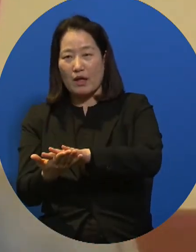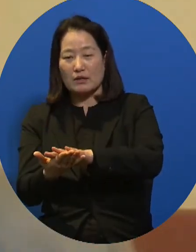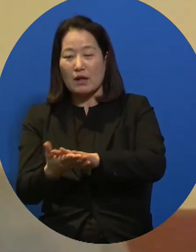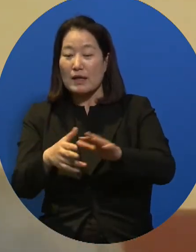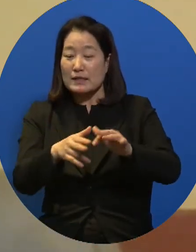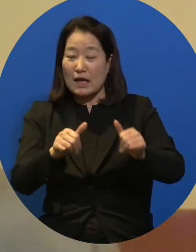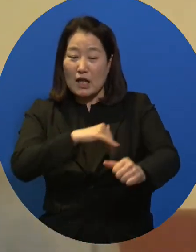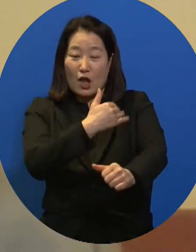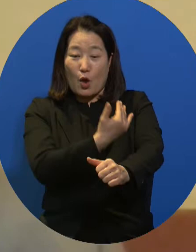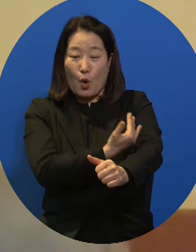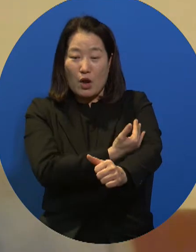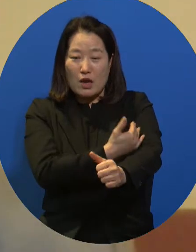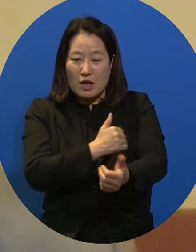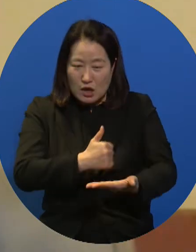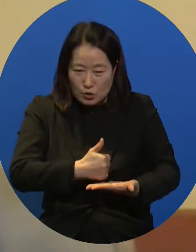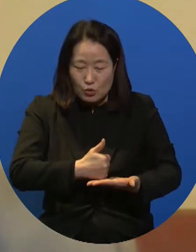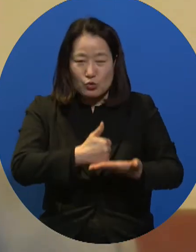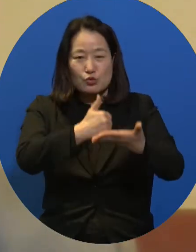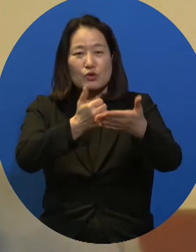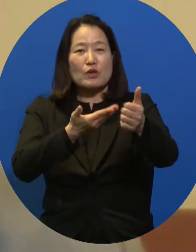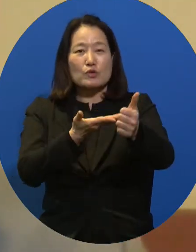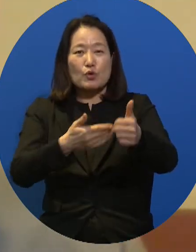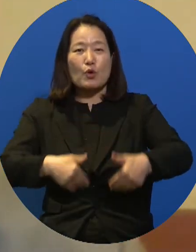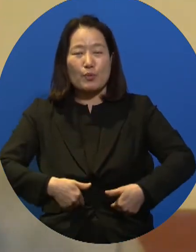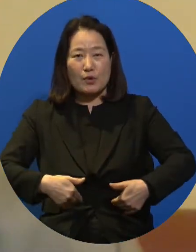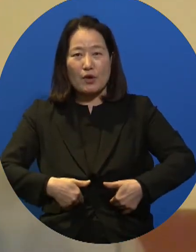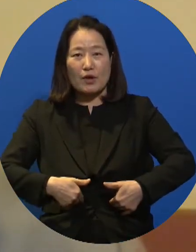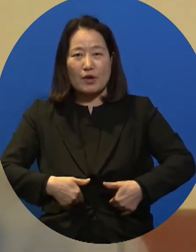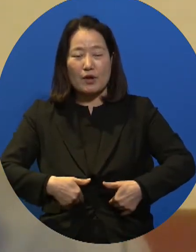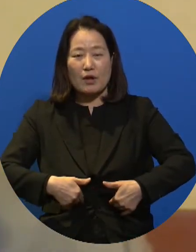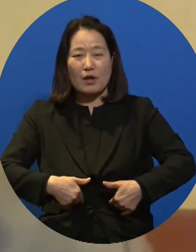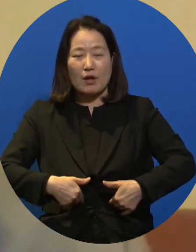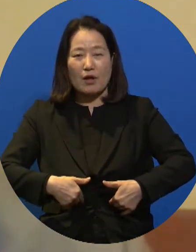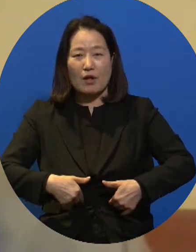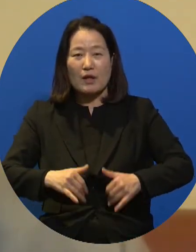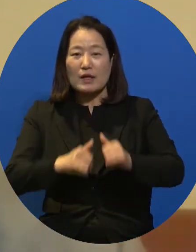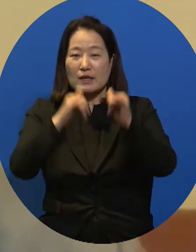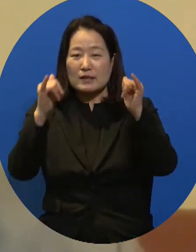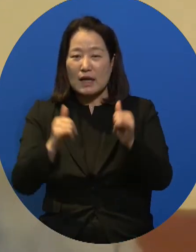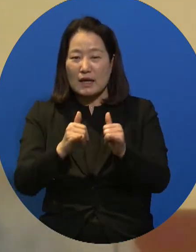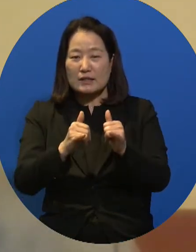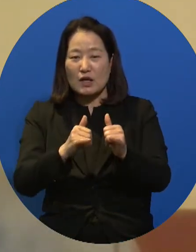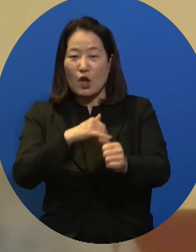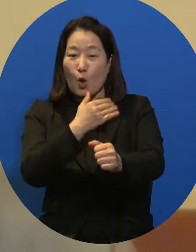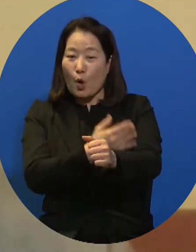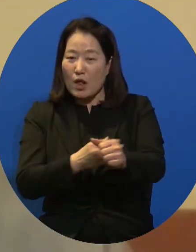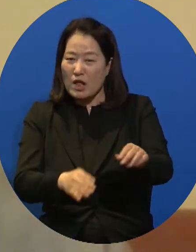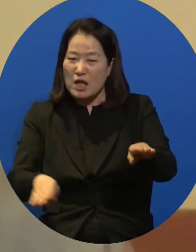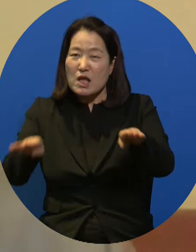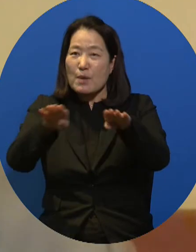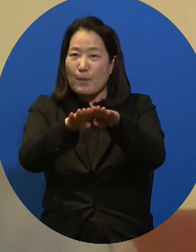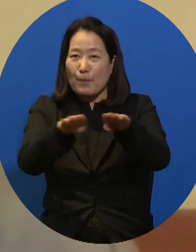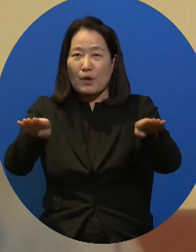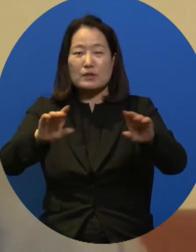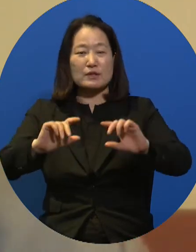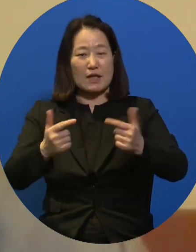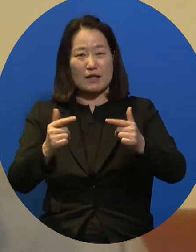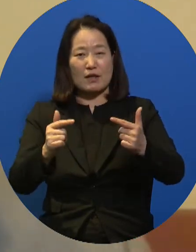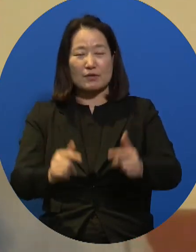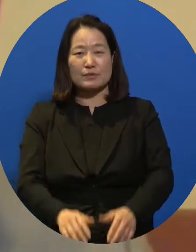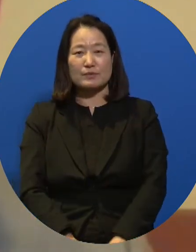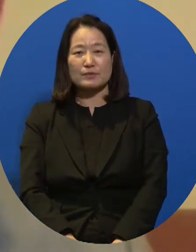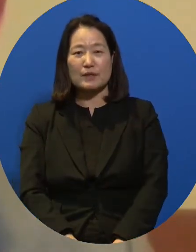합니다. 이제는 더 이상 사회적인 정의라던가 평등이라는 차원에서 이야기하는 것이 아닙니다. 오늘날에